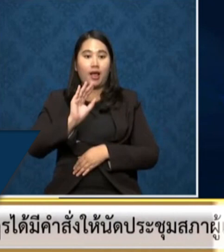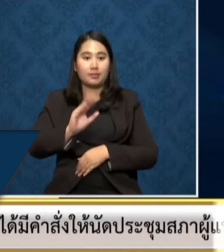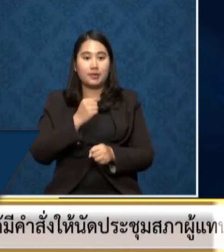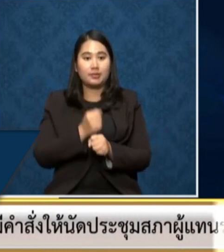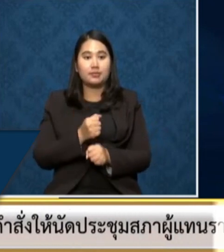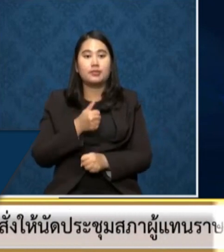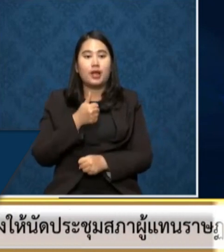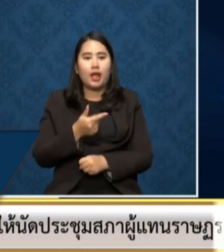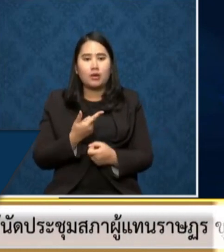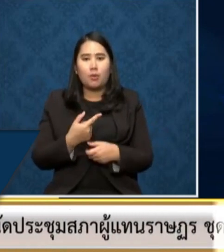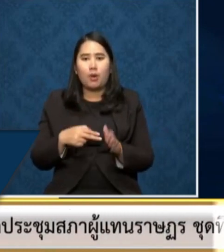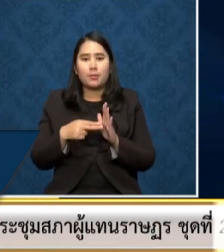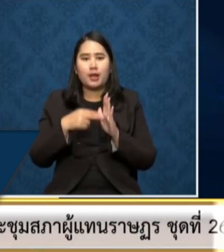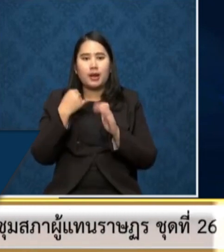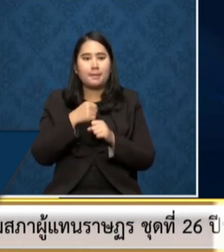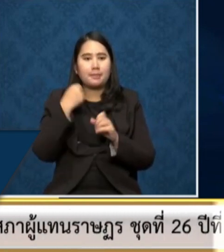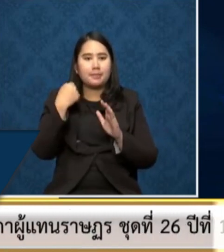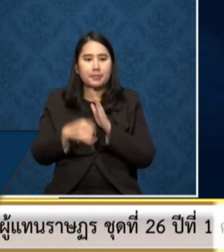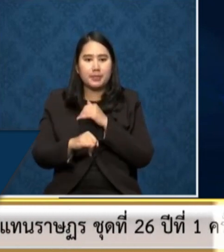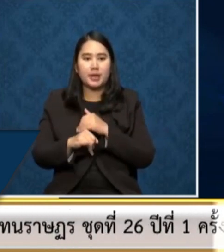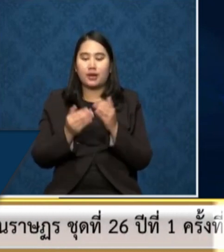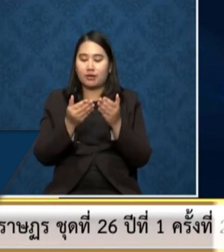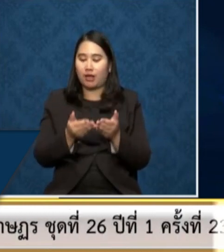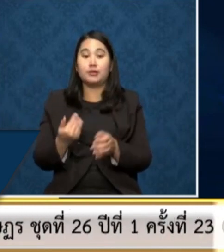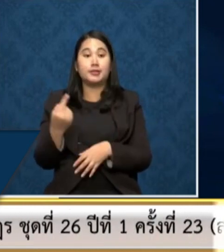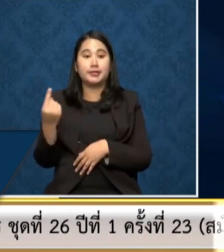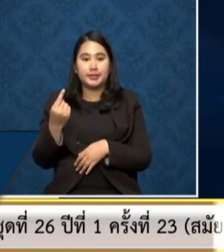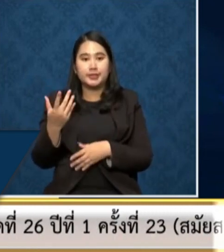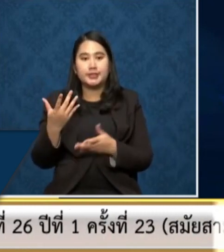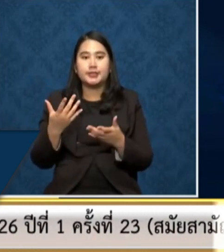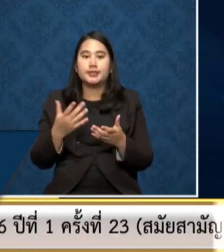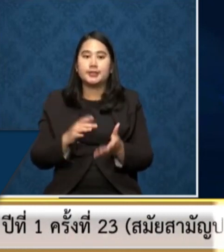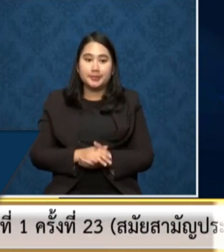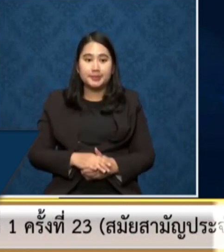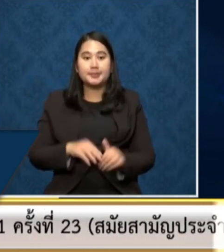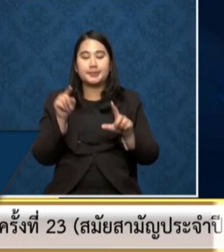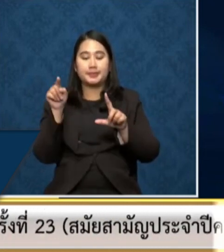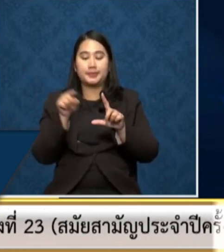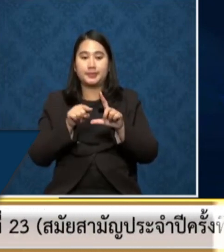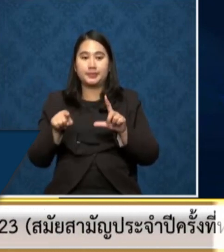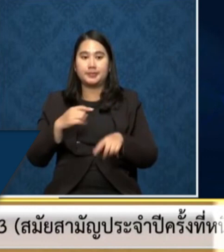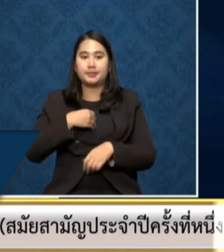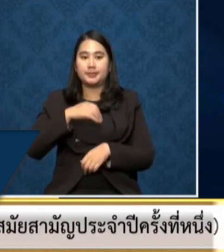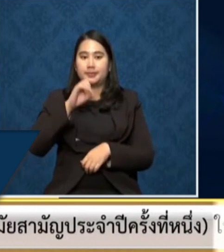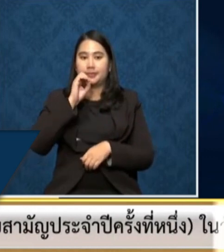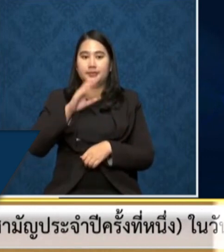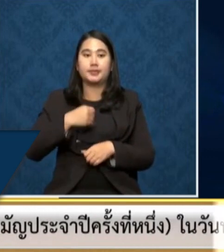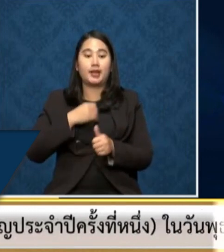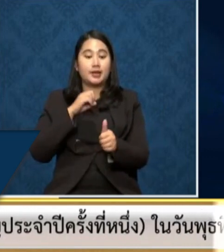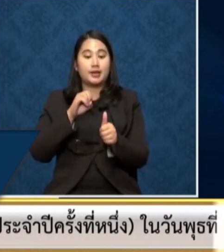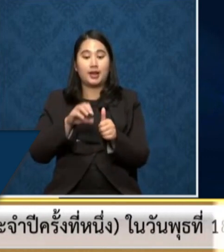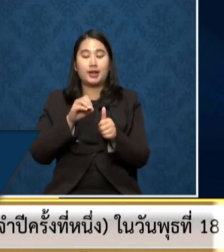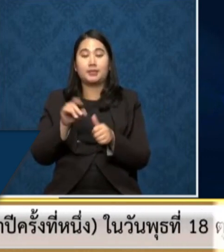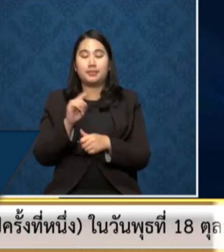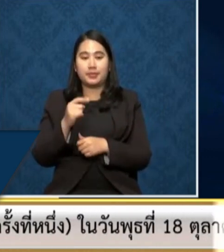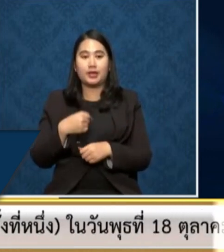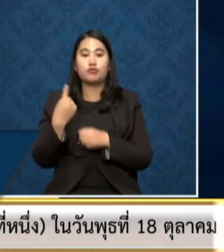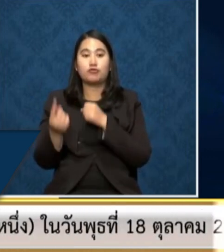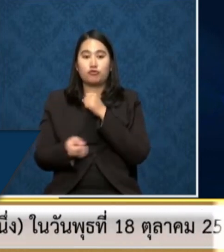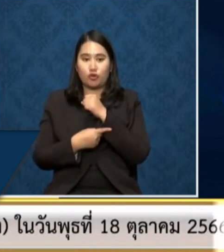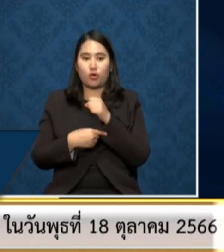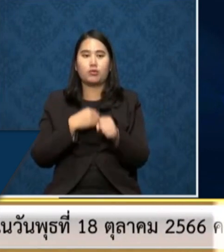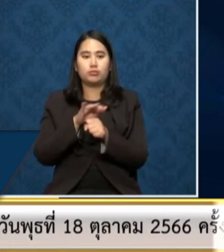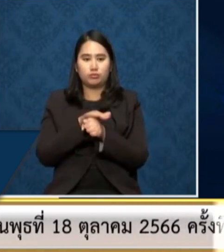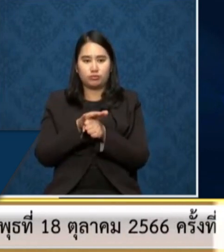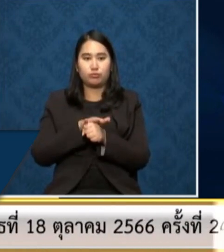กระทำความผิดจากใต้โก่งเรือเพียงแค่ลำเดียวพระก้าวไกลของเรานะคะเสนอให้มีการรับบทลงโทษให้